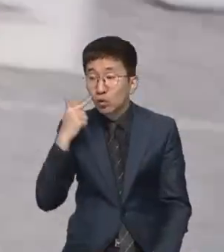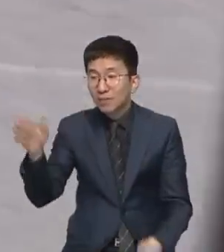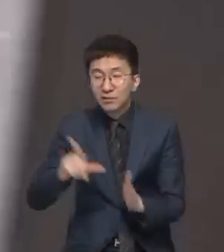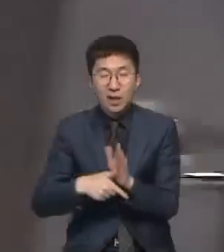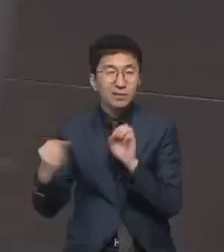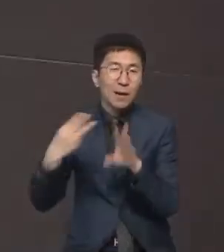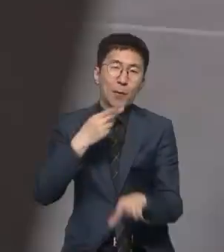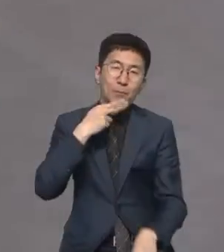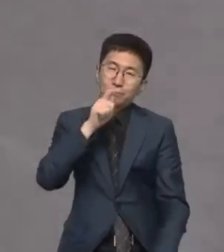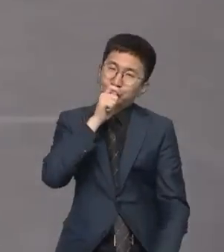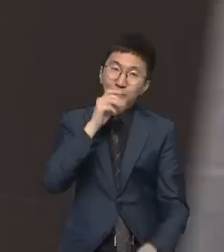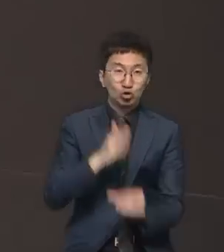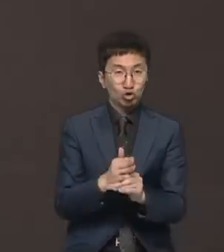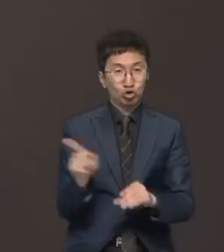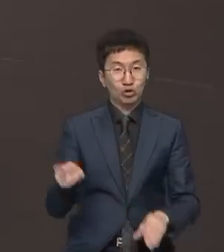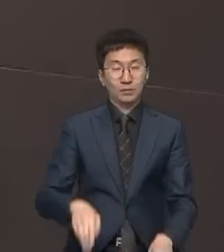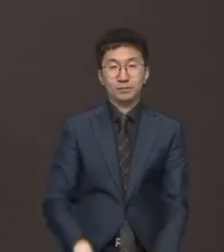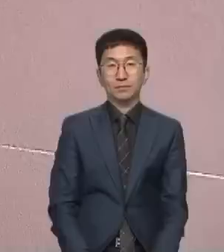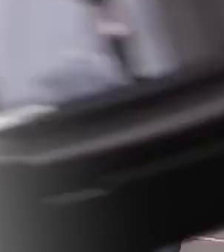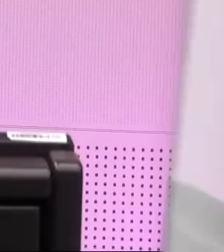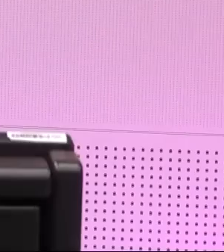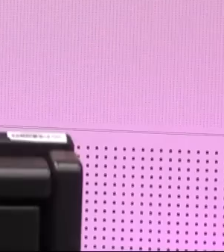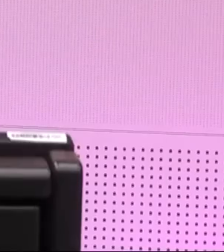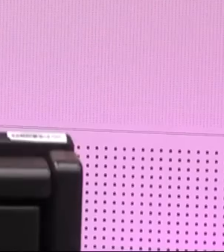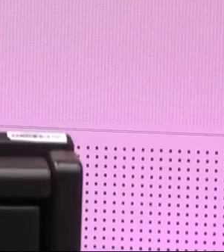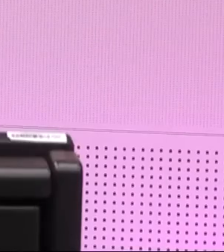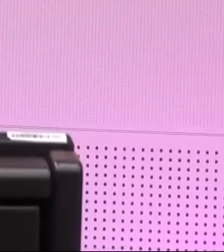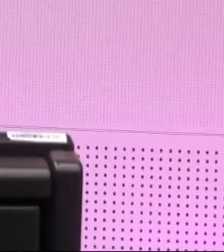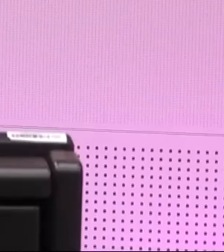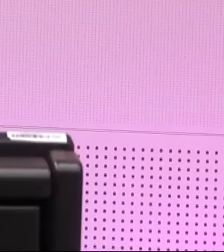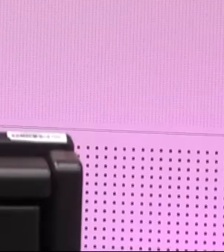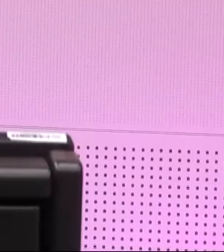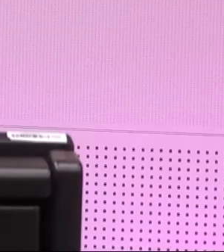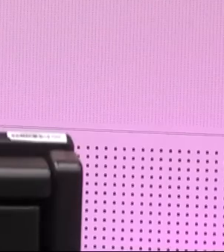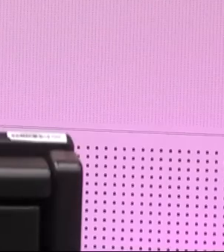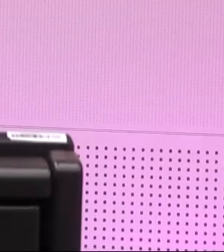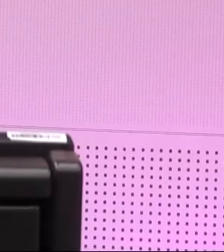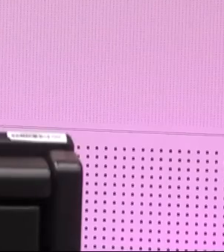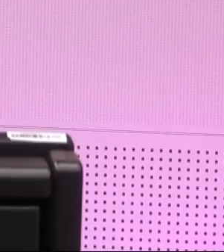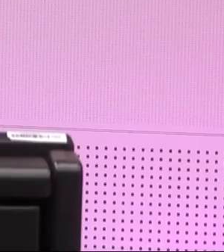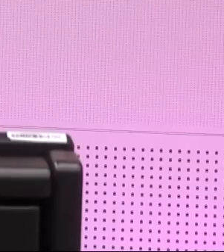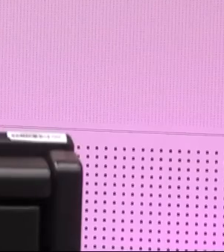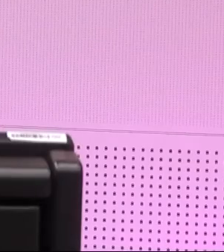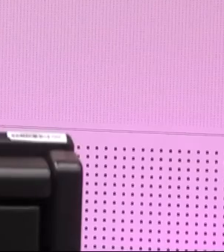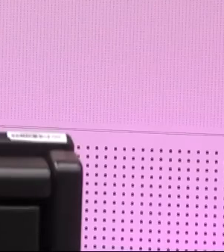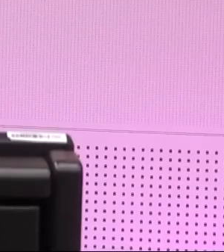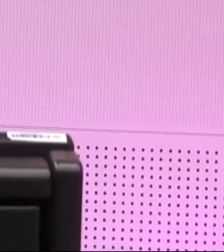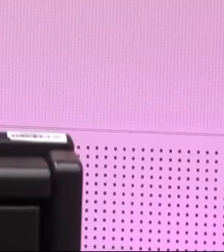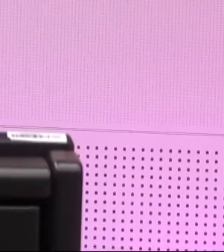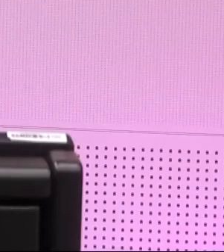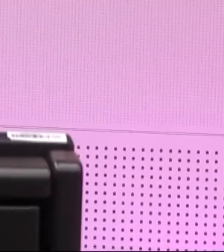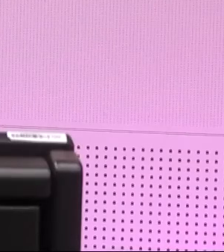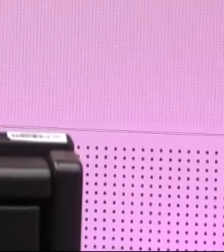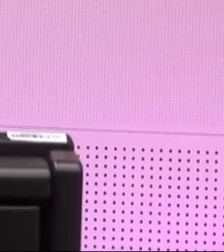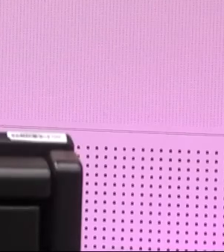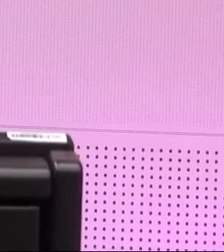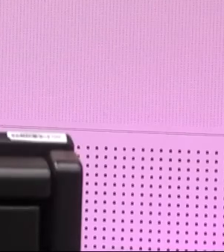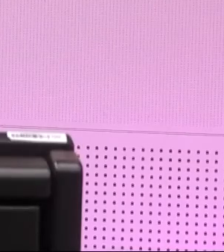답하지 않았습니다. SBS 이성훈입니다. 자, 그러면 이거 일단